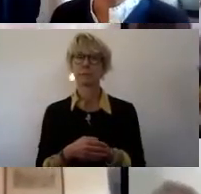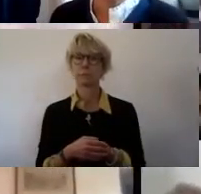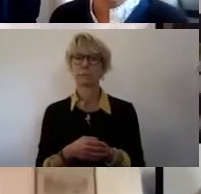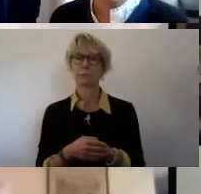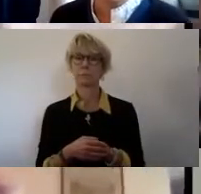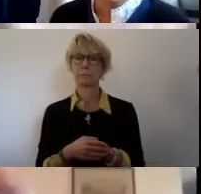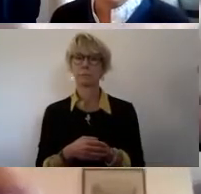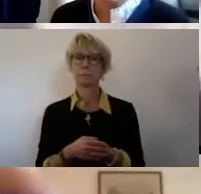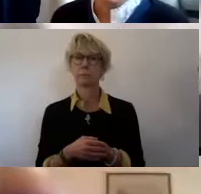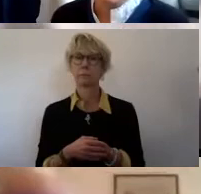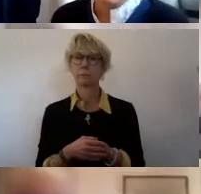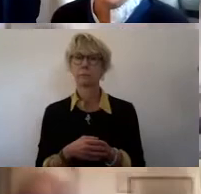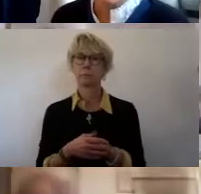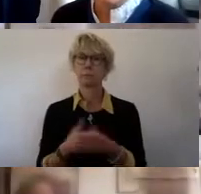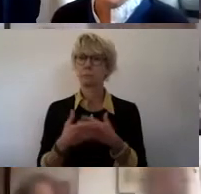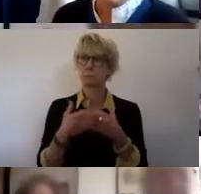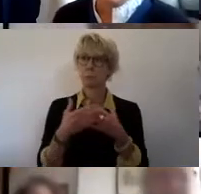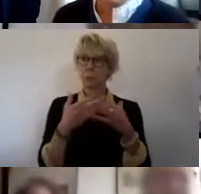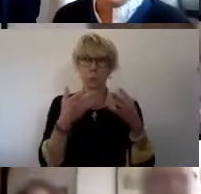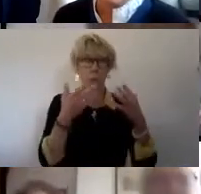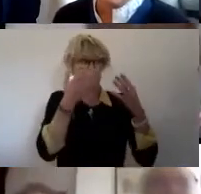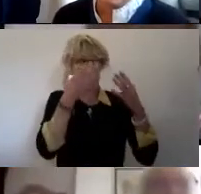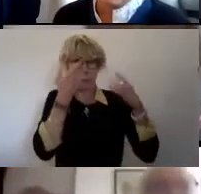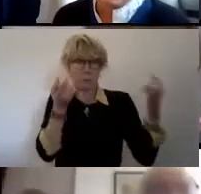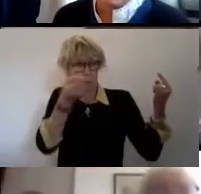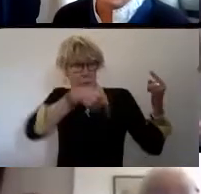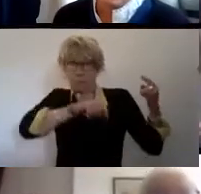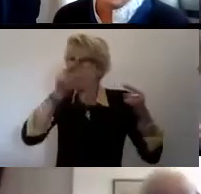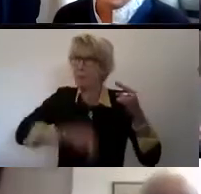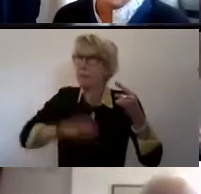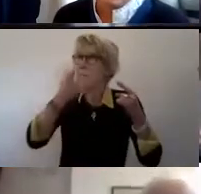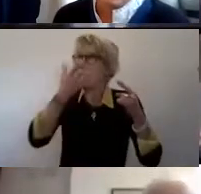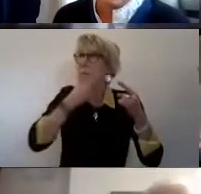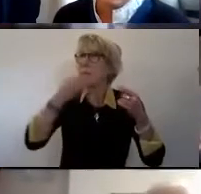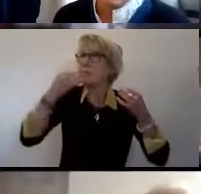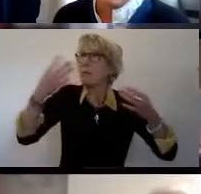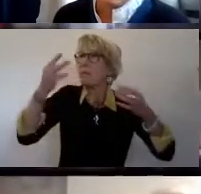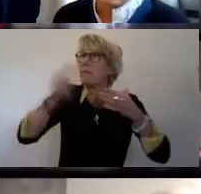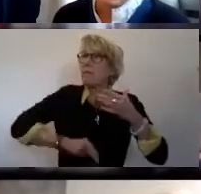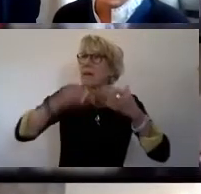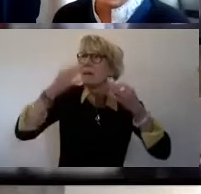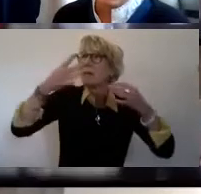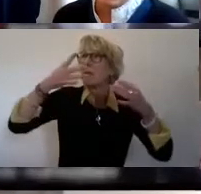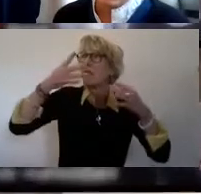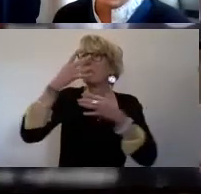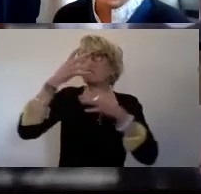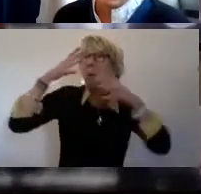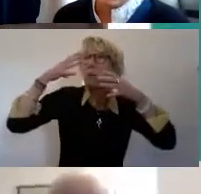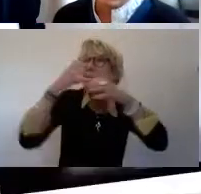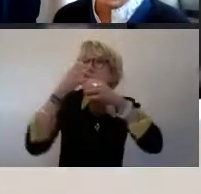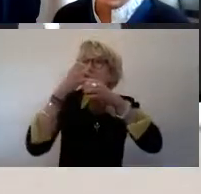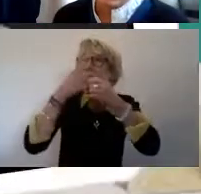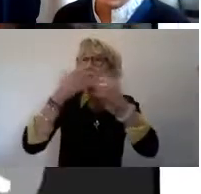Oui, parce que je ne sais pas pour vous, mais pour moi, il ne fait pas beau. C'est un temps assez opaque. Donc voilà, je nous apporte